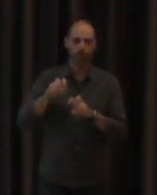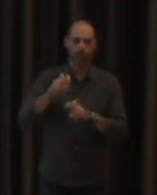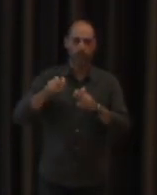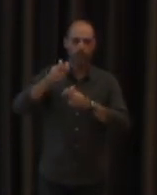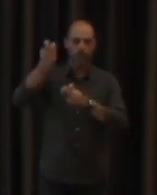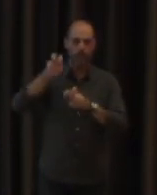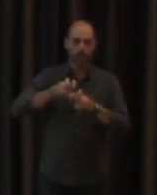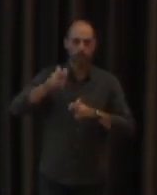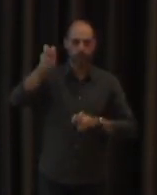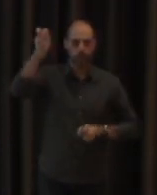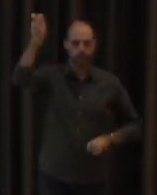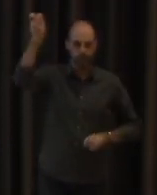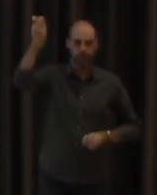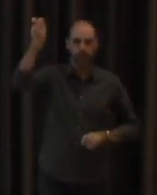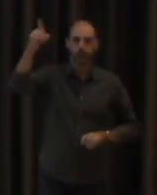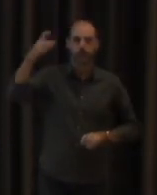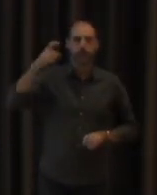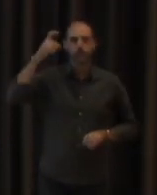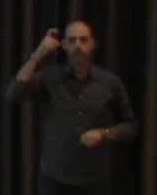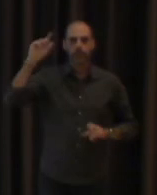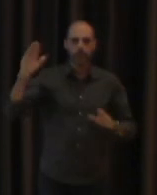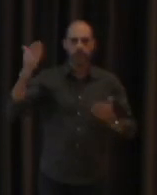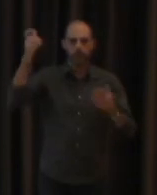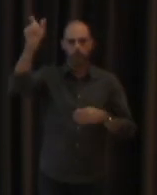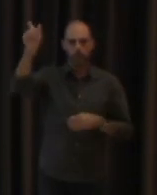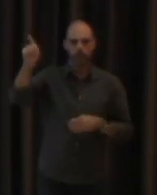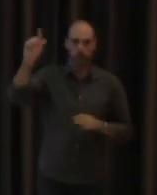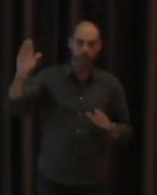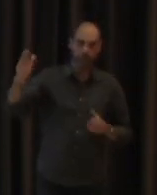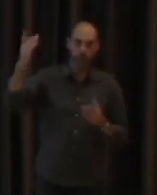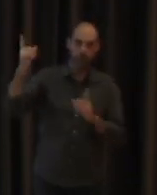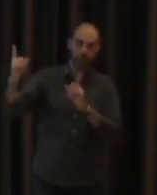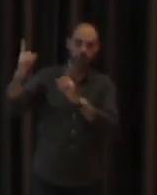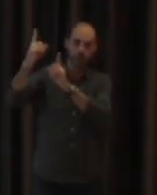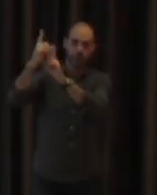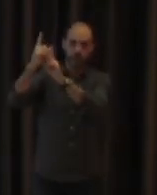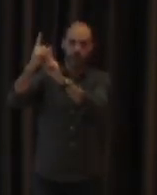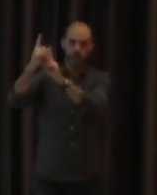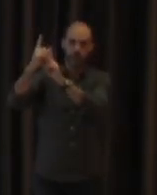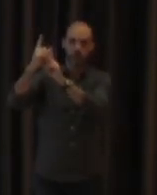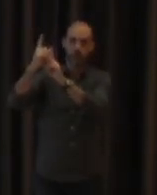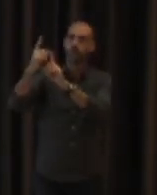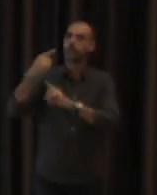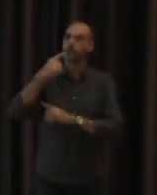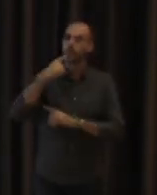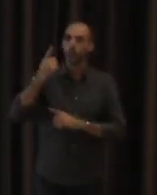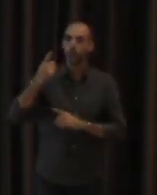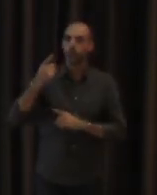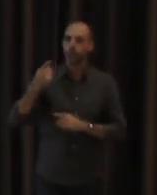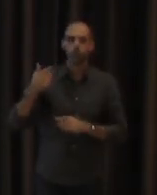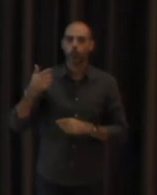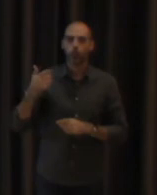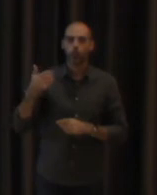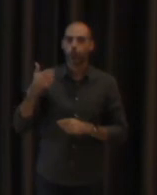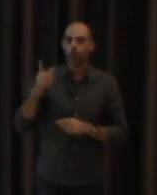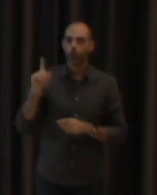l'han estirat tant com ha pogut, amb l'intenció de salvar una persona que és al balcó d'una casa que es crema, i li diu, no hi acabo